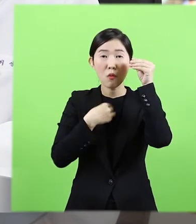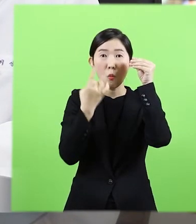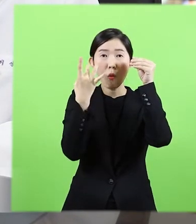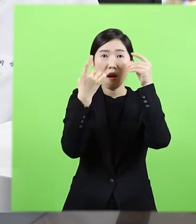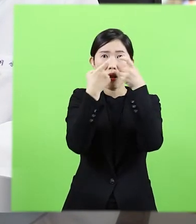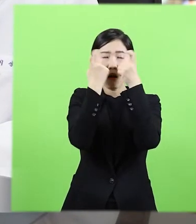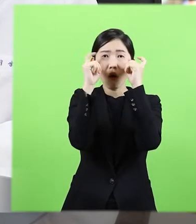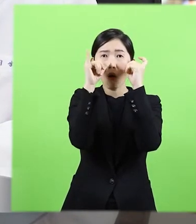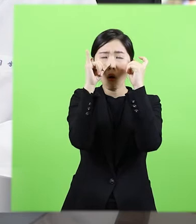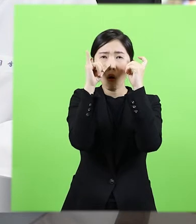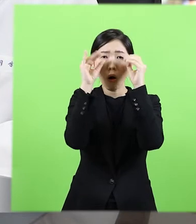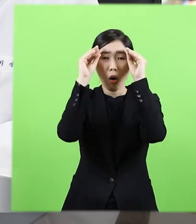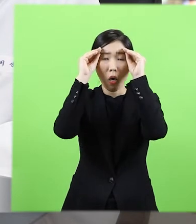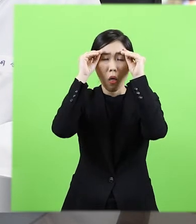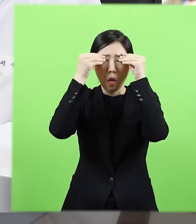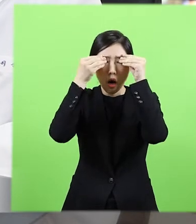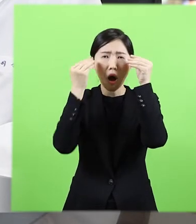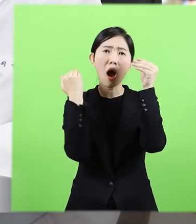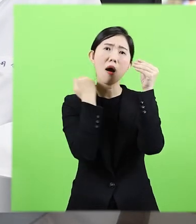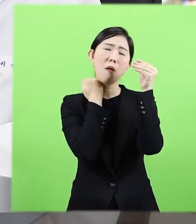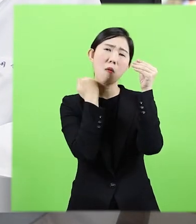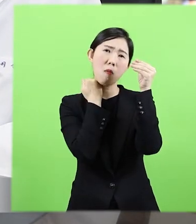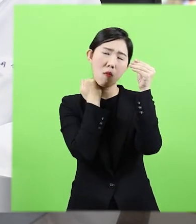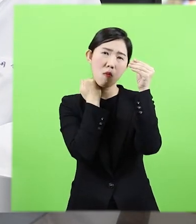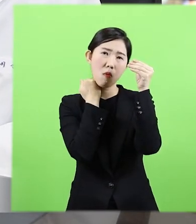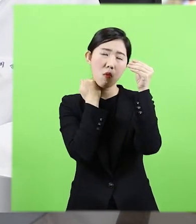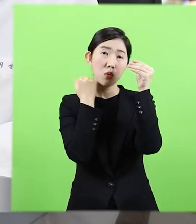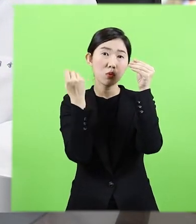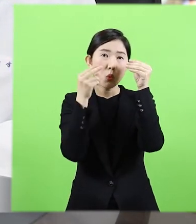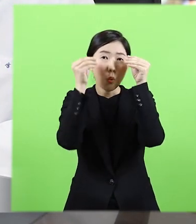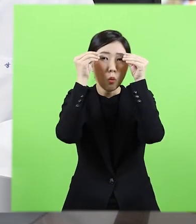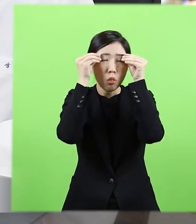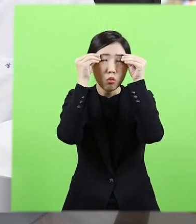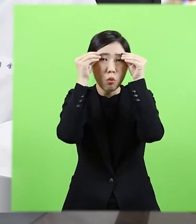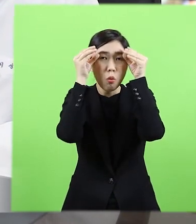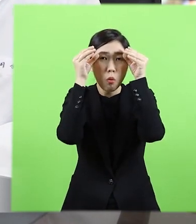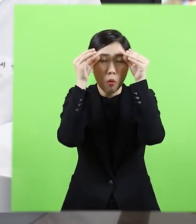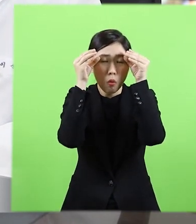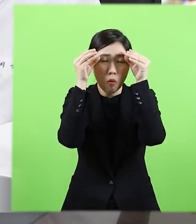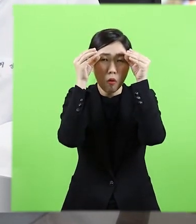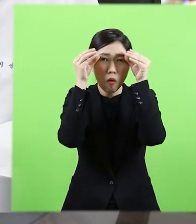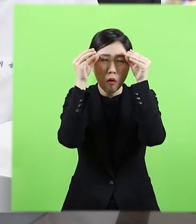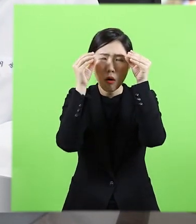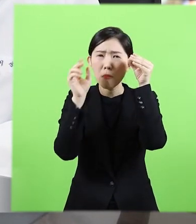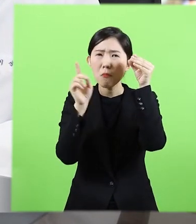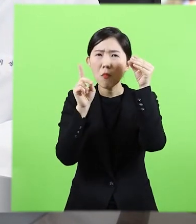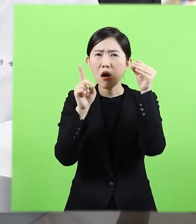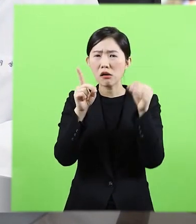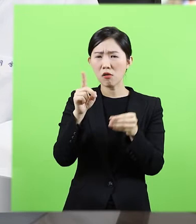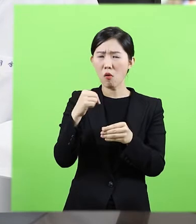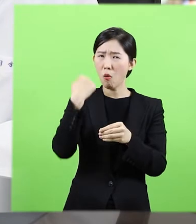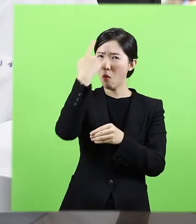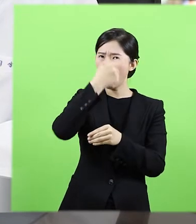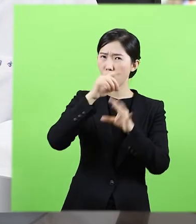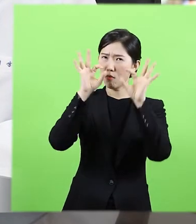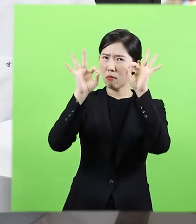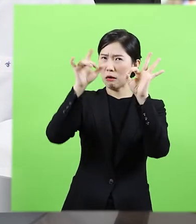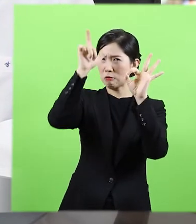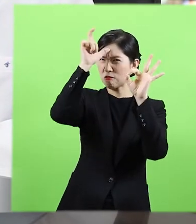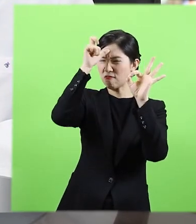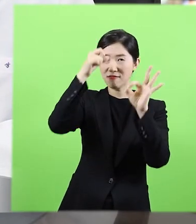눈꺼풀이 처져서 자기 쌍꺼풀을 다 가리게 됐고 눈꺼풀이 두꺼워서